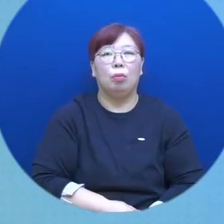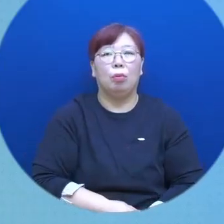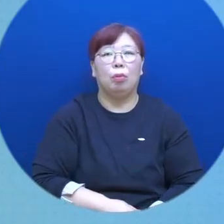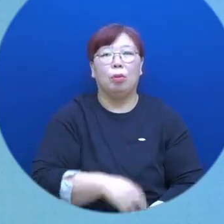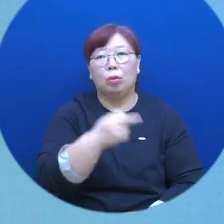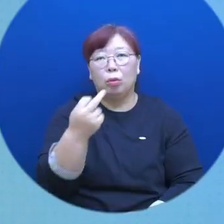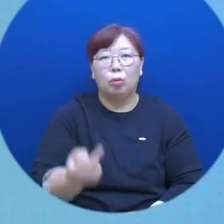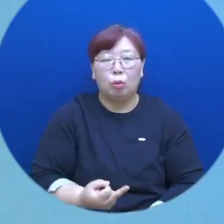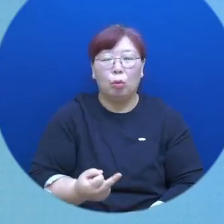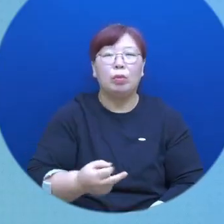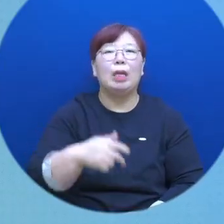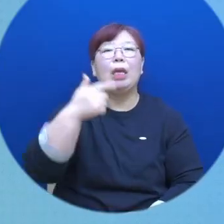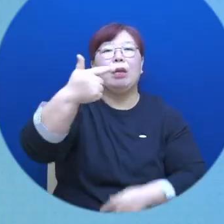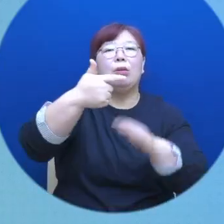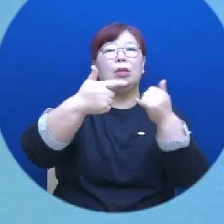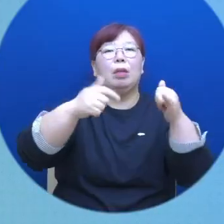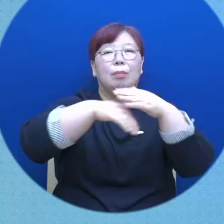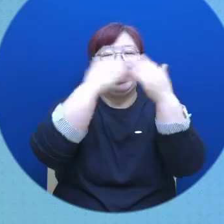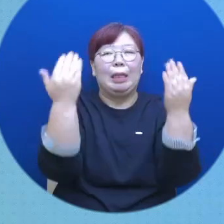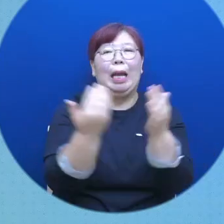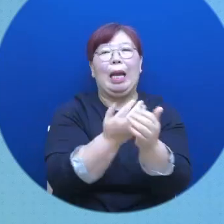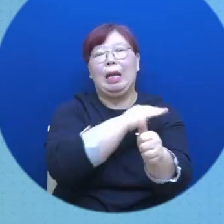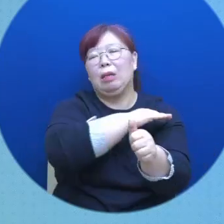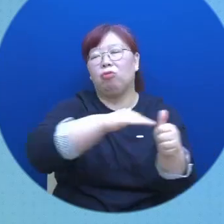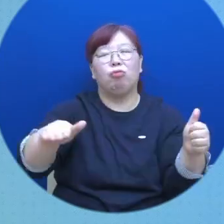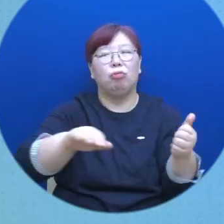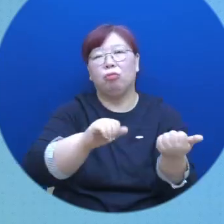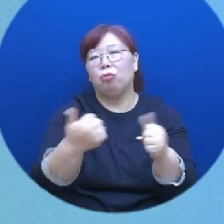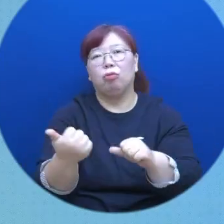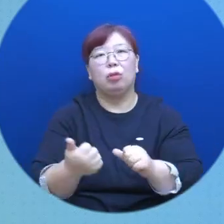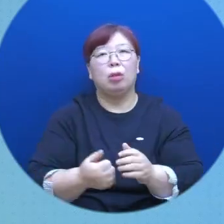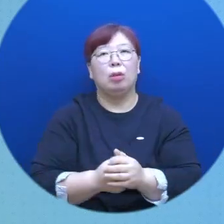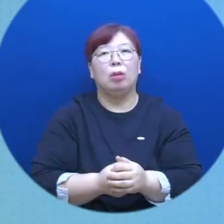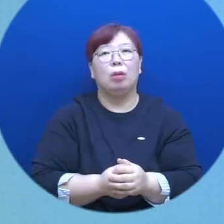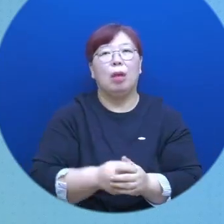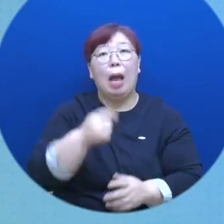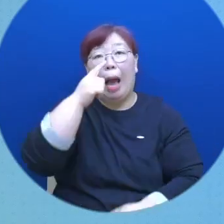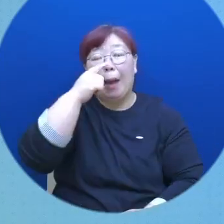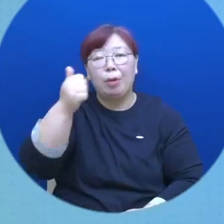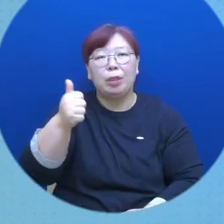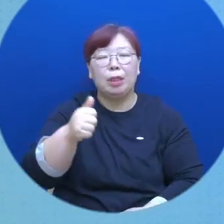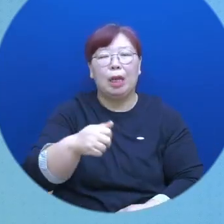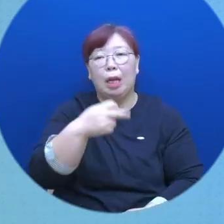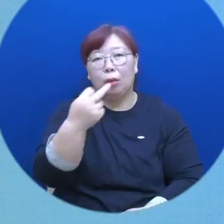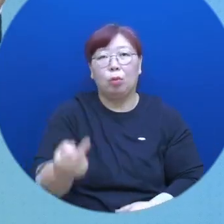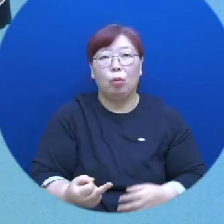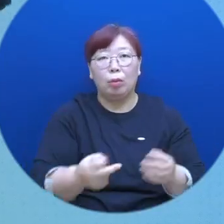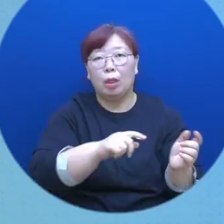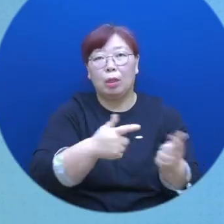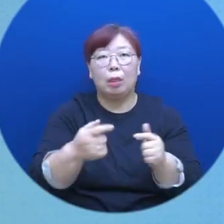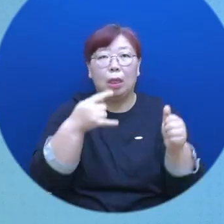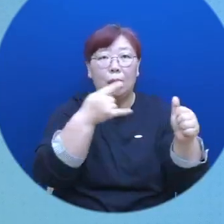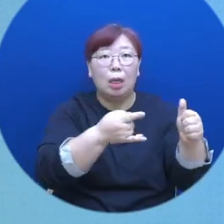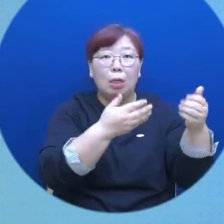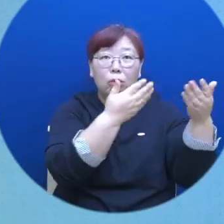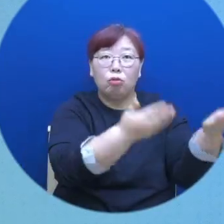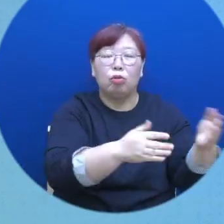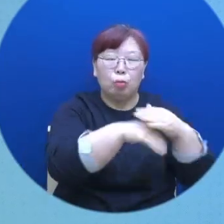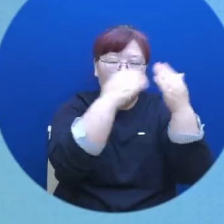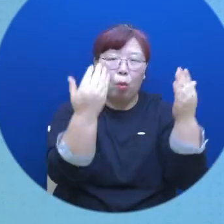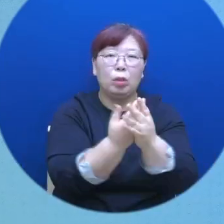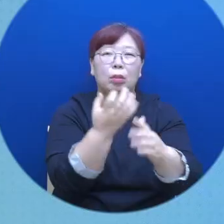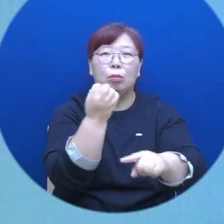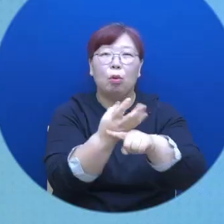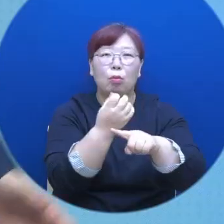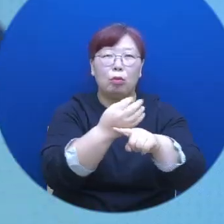6을 모두 다 죽여요. 그리고 아버지가 동생들에게 주었던 금은 보화를 다